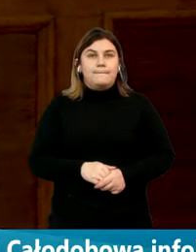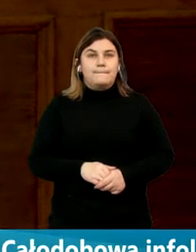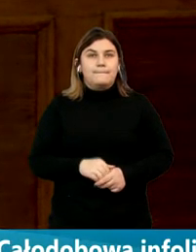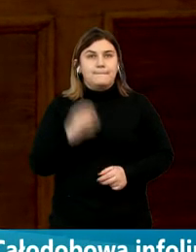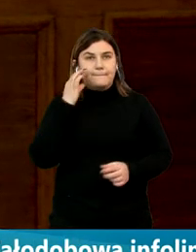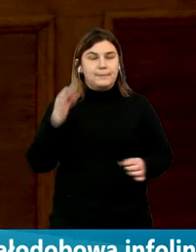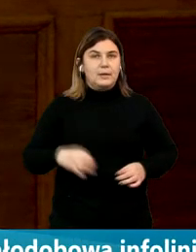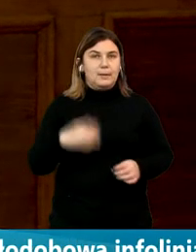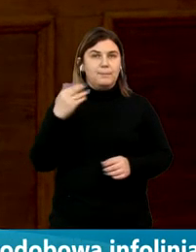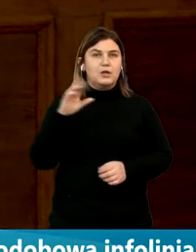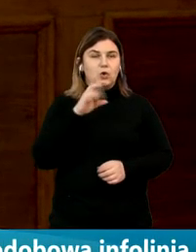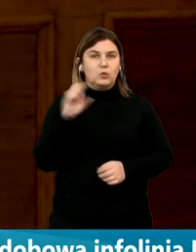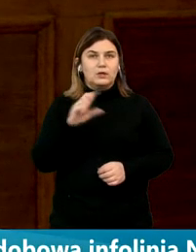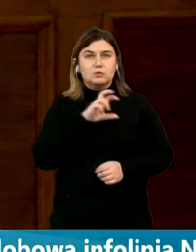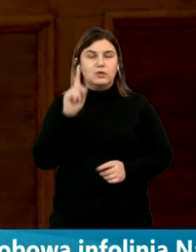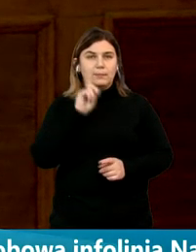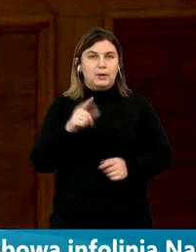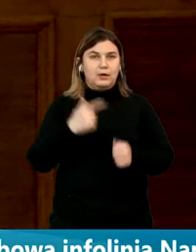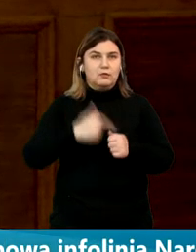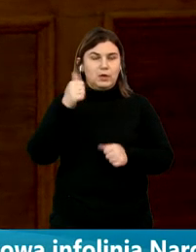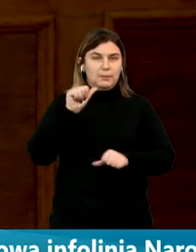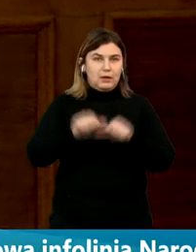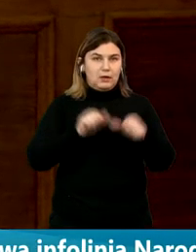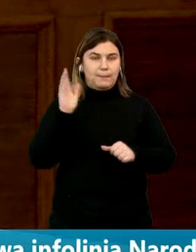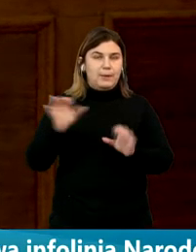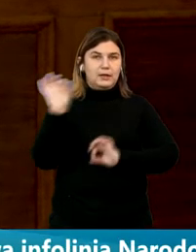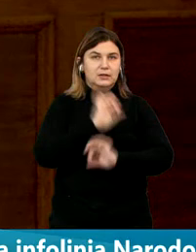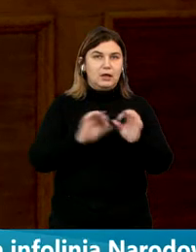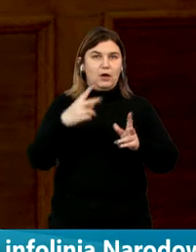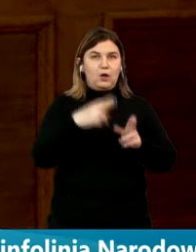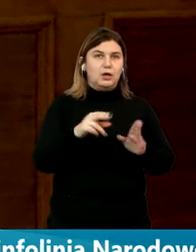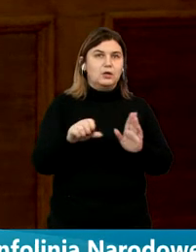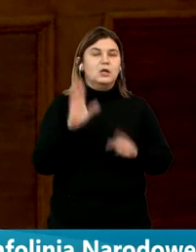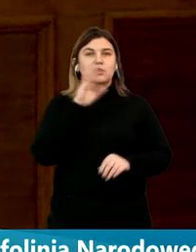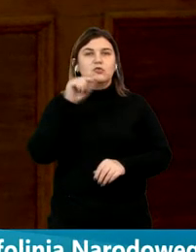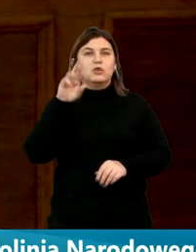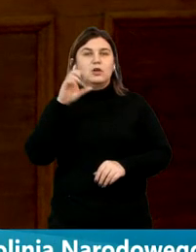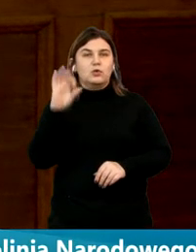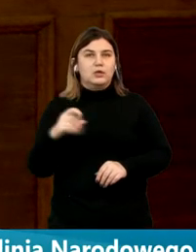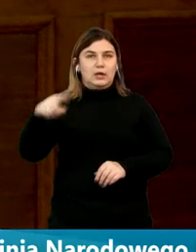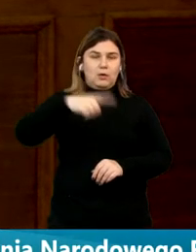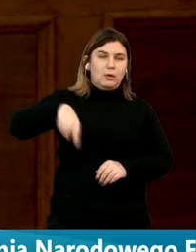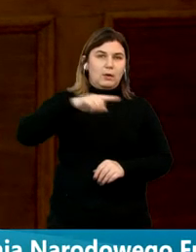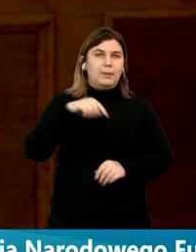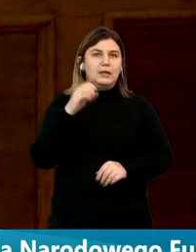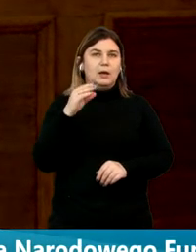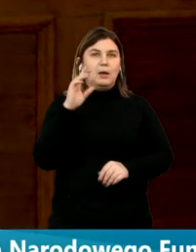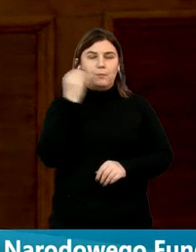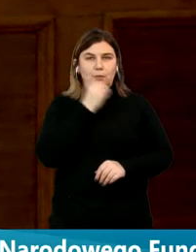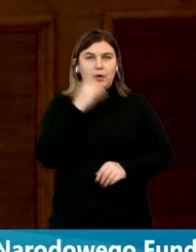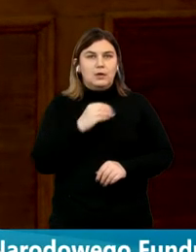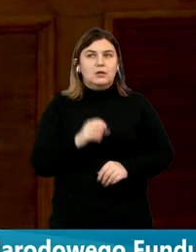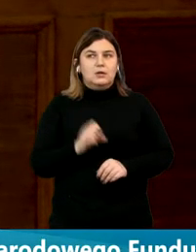Pani Mirosława pyta, czy to prawda, że w 2021 roku będzie remontowany odcinek od Placu Szerockiego do Pętli Pomorzany? Tak, Pani Mirosławo,